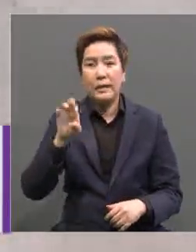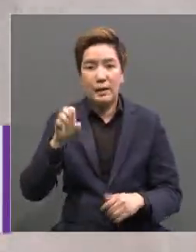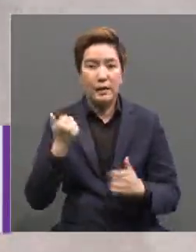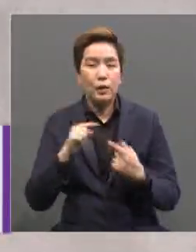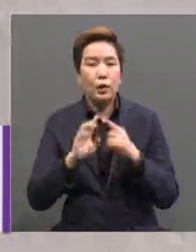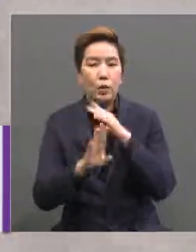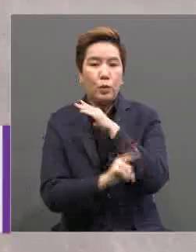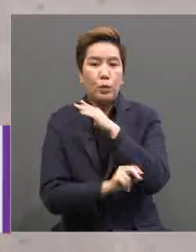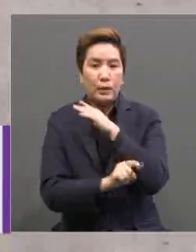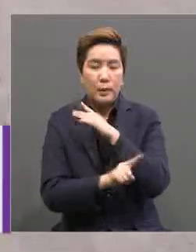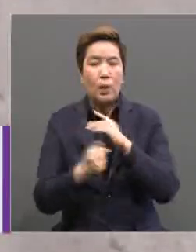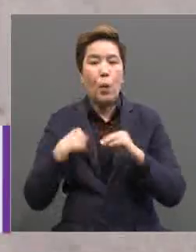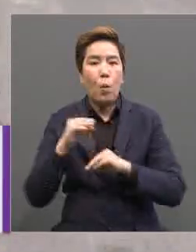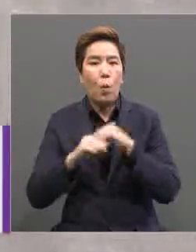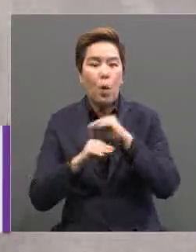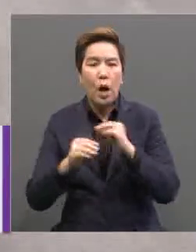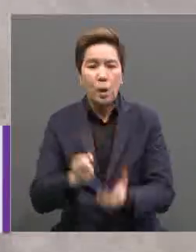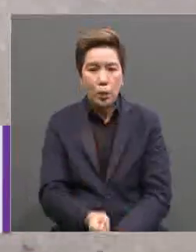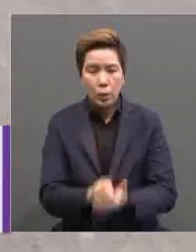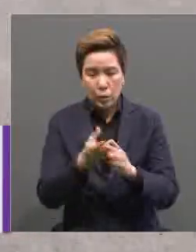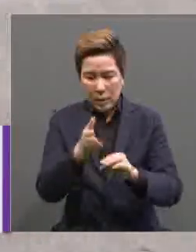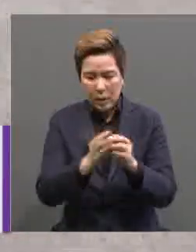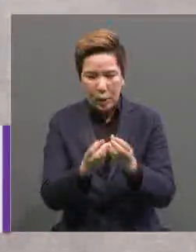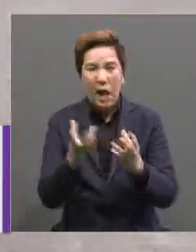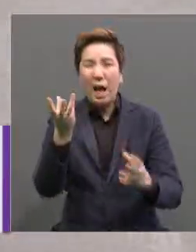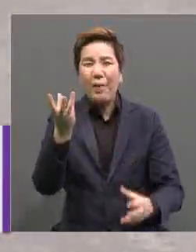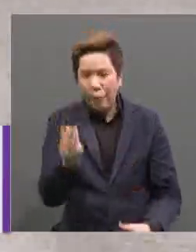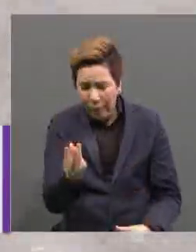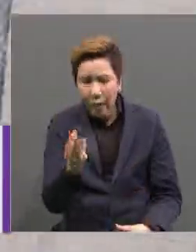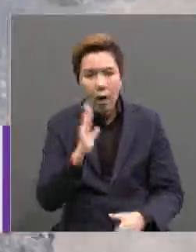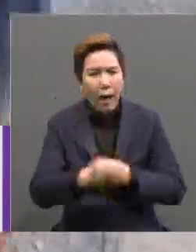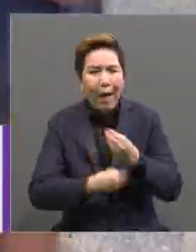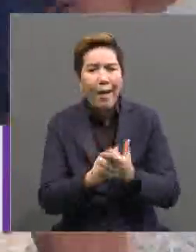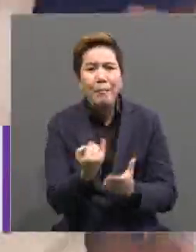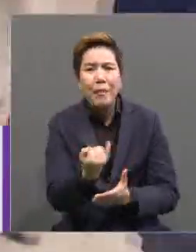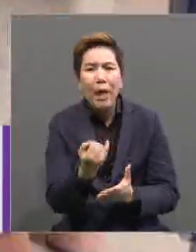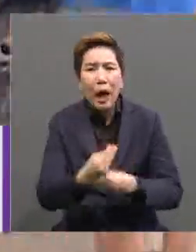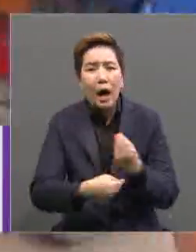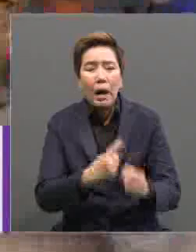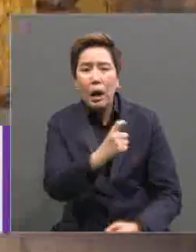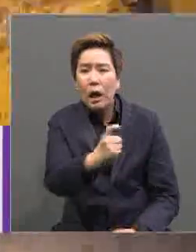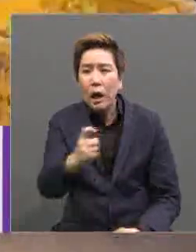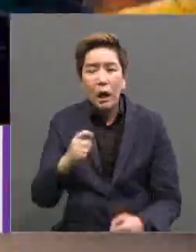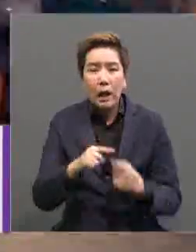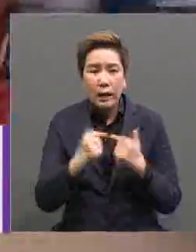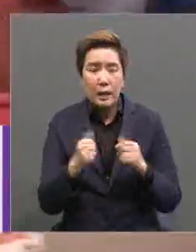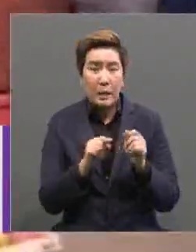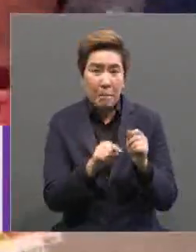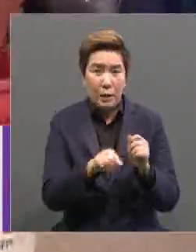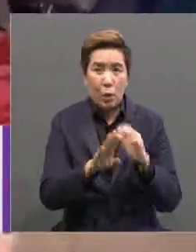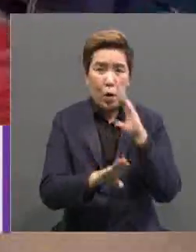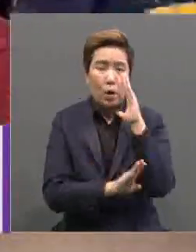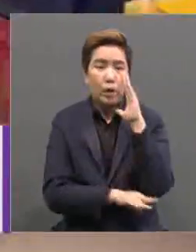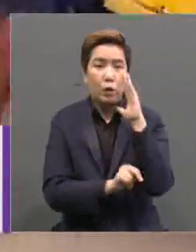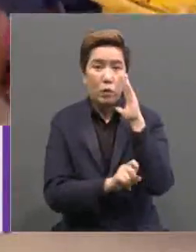ชค่ะอยู่ในโครงการพยุงราคามังคุดตกไซส์ที่มีพี่น้องเกษตรกรชาวสวนทั้งในพื้นที่อำเภอพรมคีรีแล้วก็พื้น